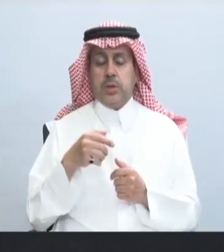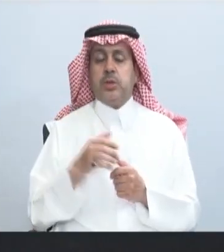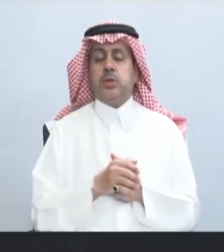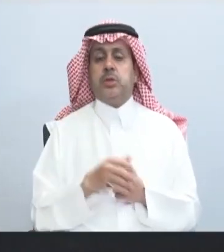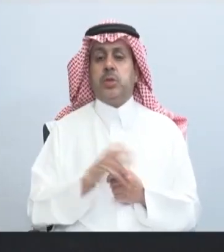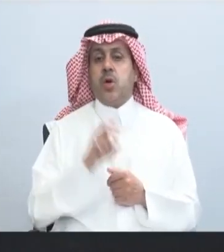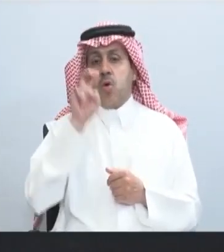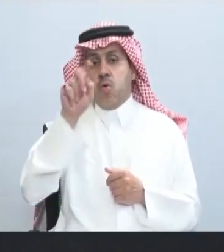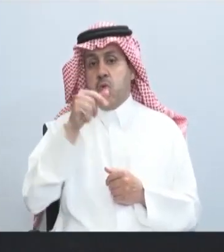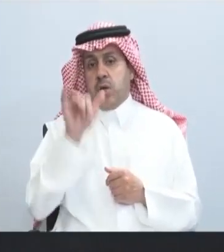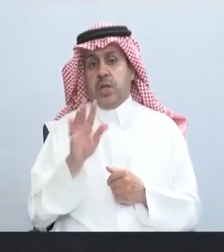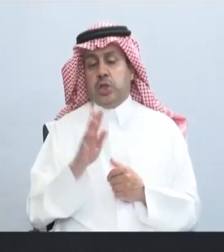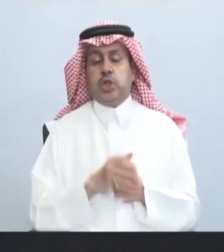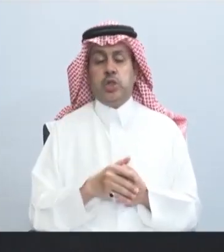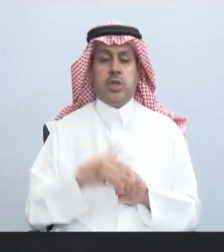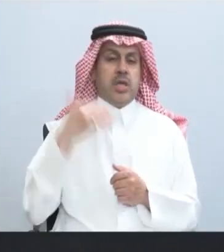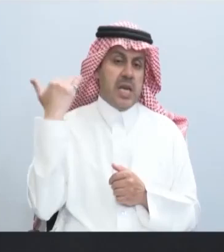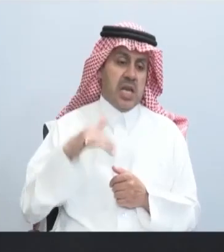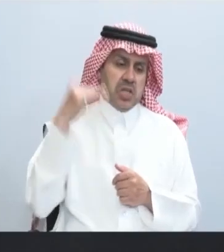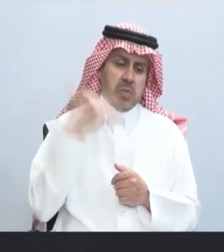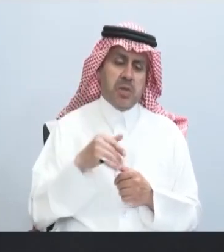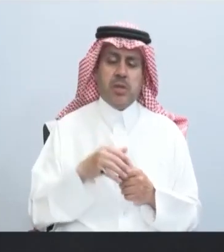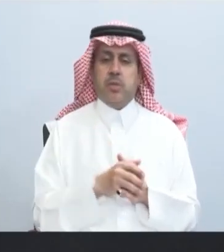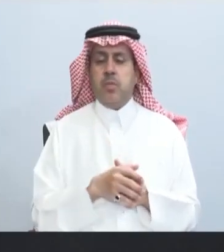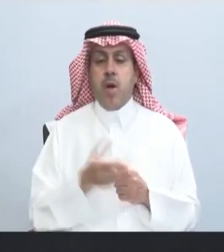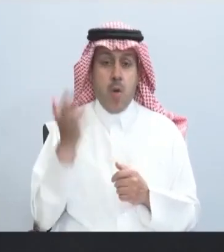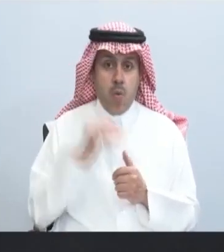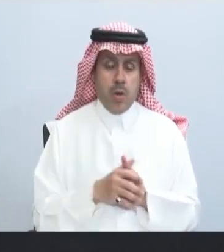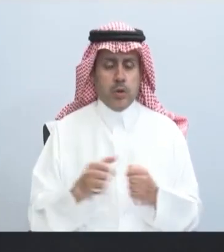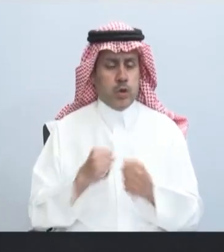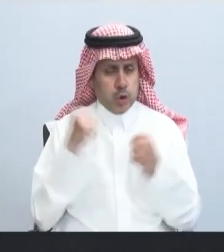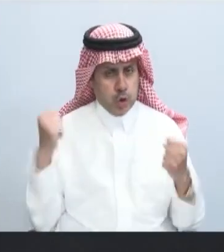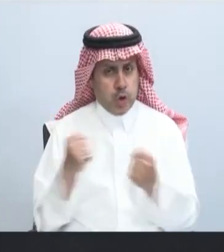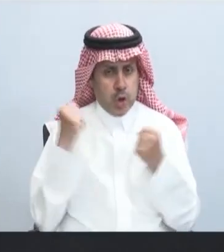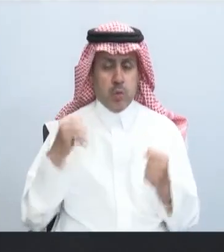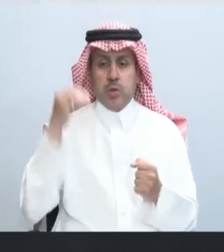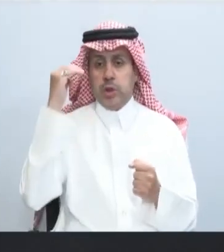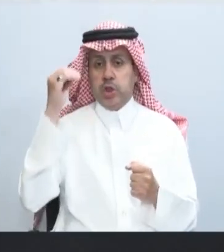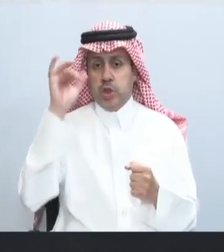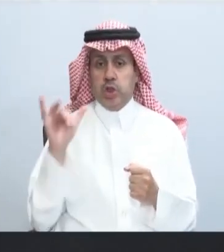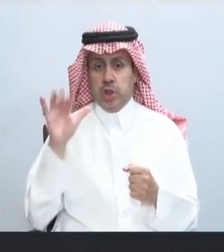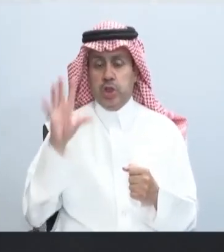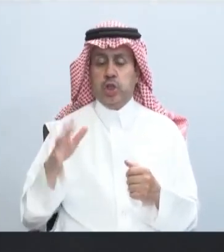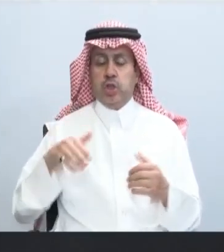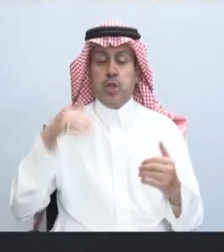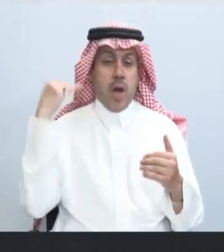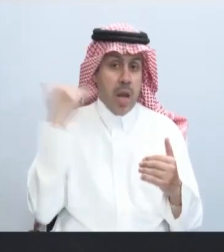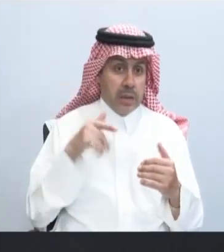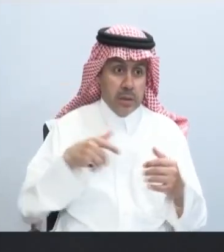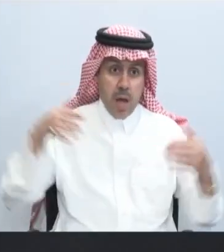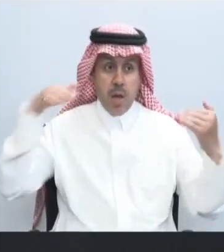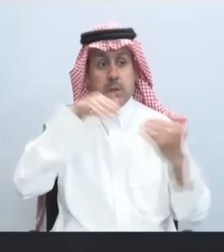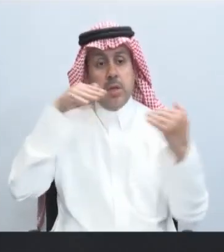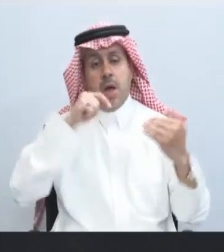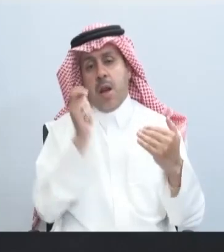رجالها في غزوه بدر فجهز جيشا لقتال المسلمين واتجهوا به نحو